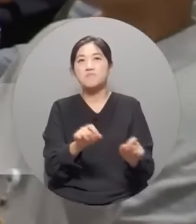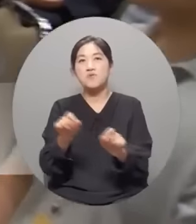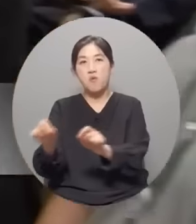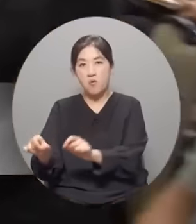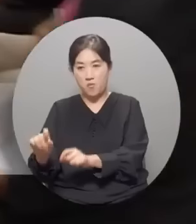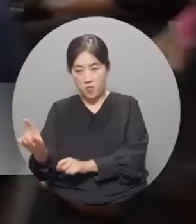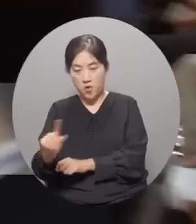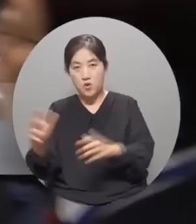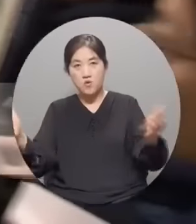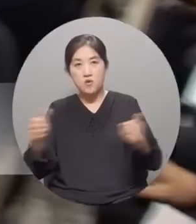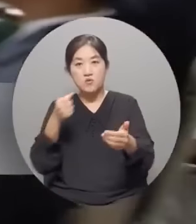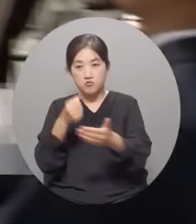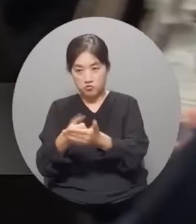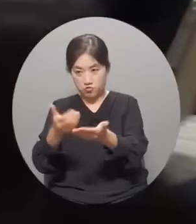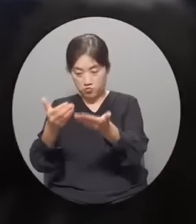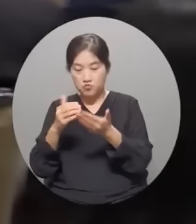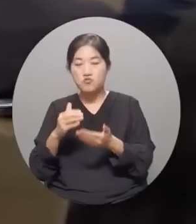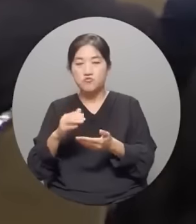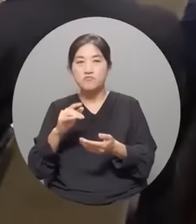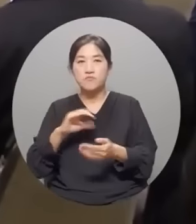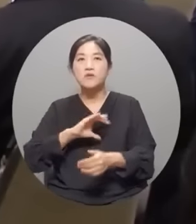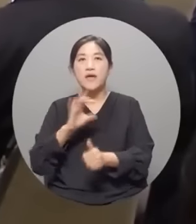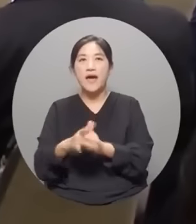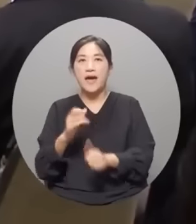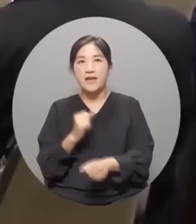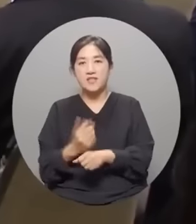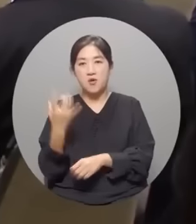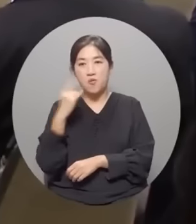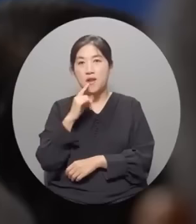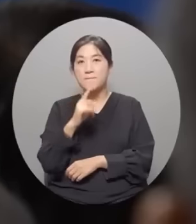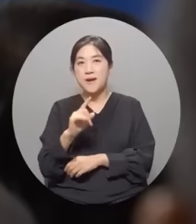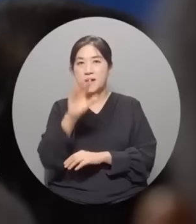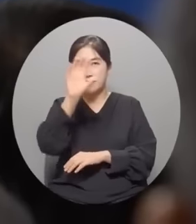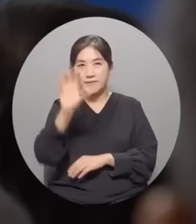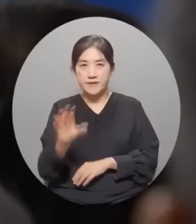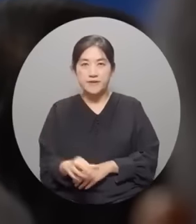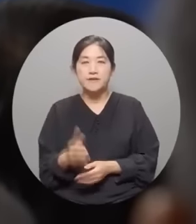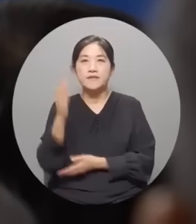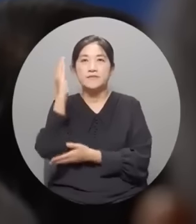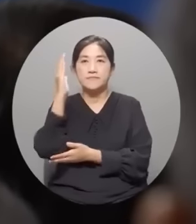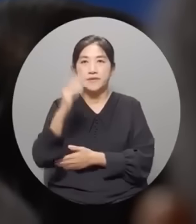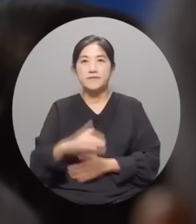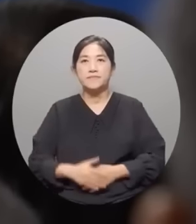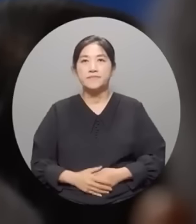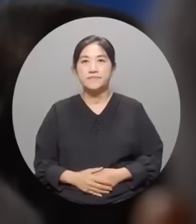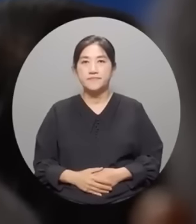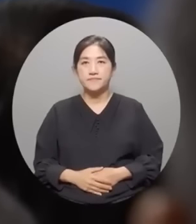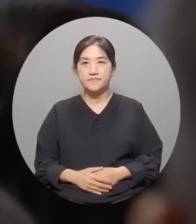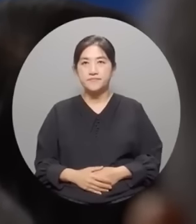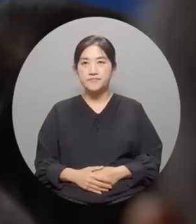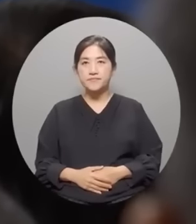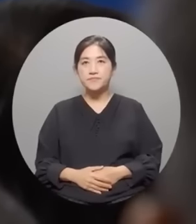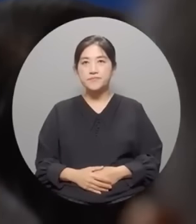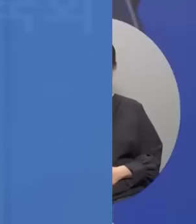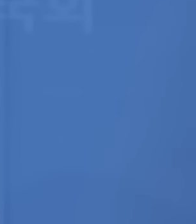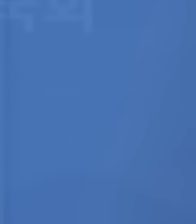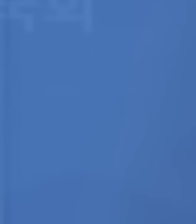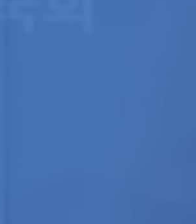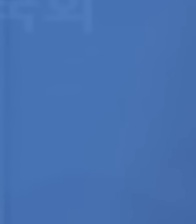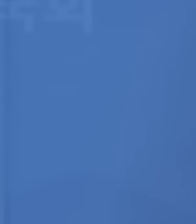대해서는 가 정해주면 임명하겠다는 기존 입장을 되풀이했습니다 MBC 뉴스 김상훈입니다